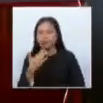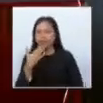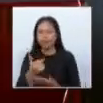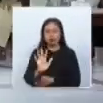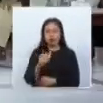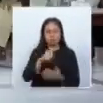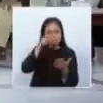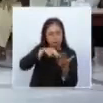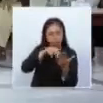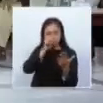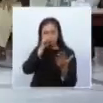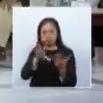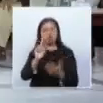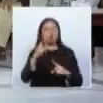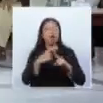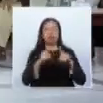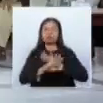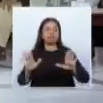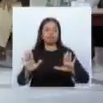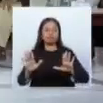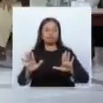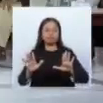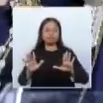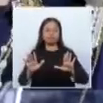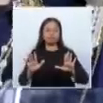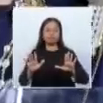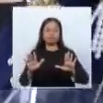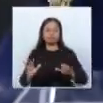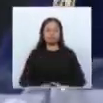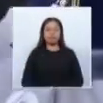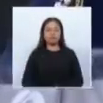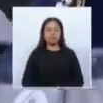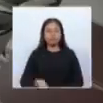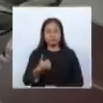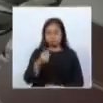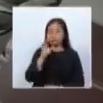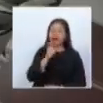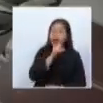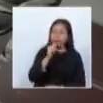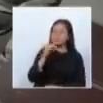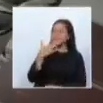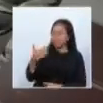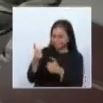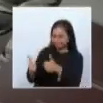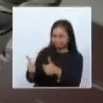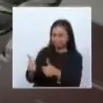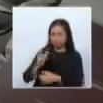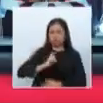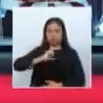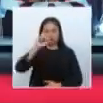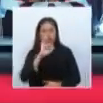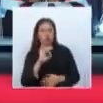sentimen negatifnya dari netizen Pak untuk Prabowo, Pak Ganjar yang dilihat dari data yang diolah Drone Emprit gimana Mas? Pak Ganjar